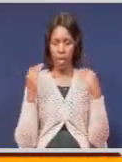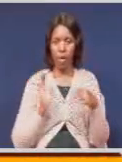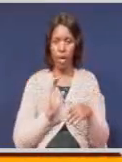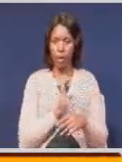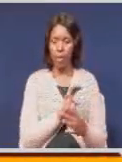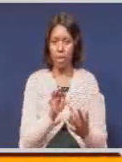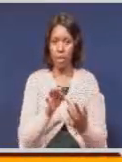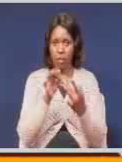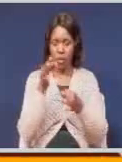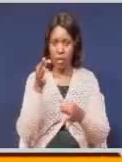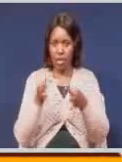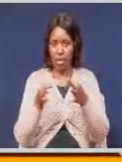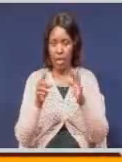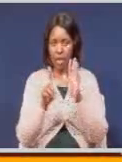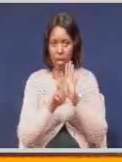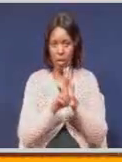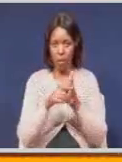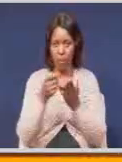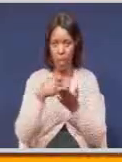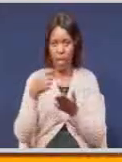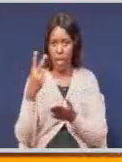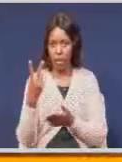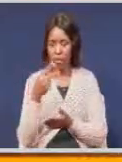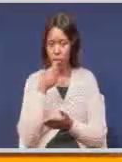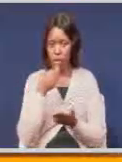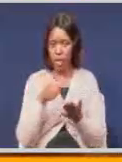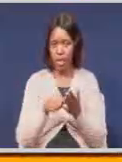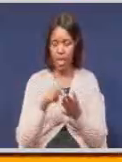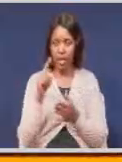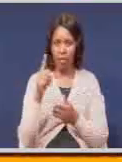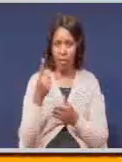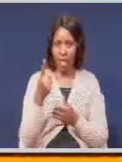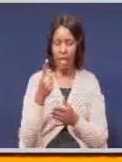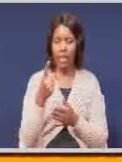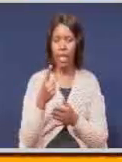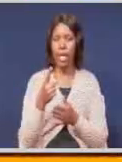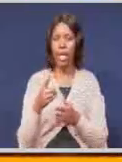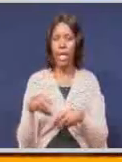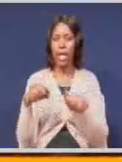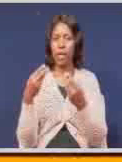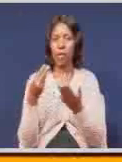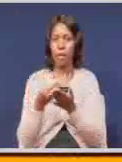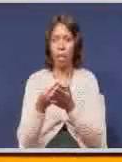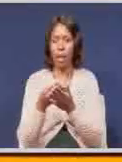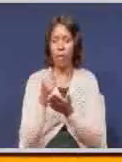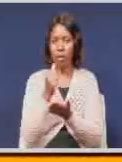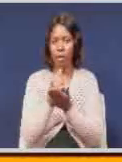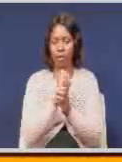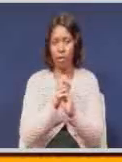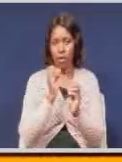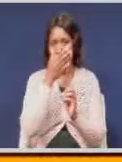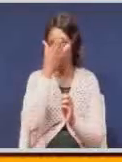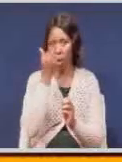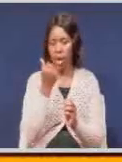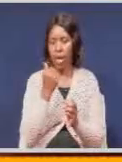mawatho nyuma ya kwetho andikite baro kwa ijiri ya mbele ni obisi ya kwetho ya tikigina ikudhula wewe ngwa na ikikao meke mandhuje